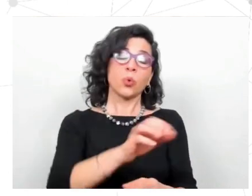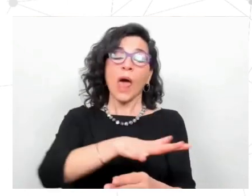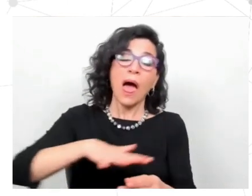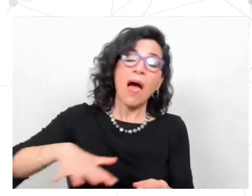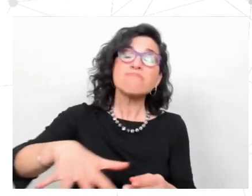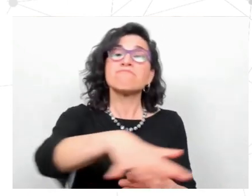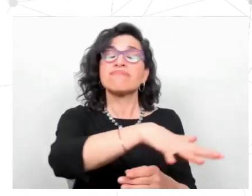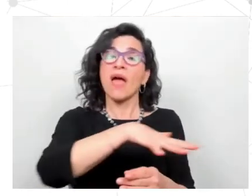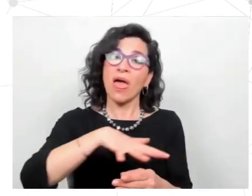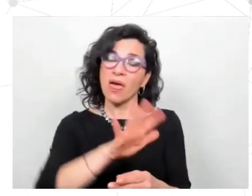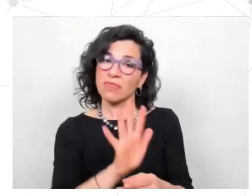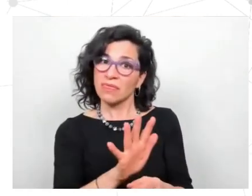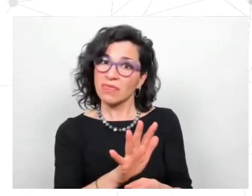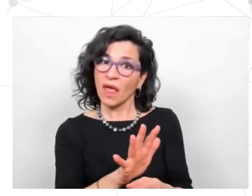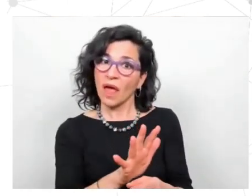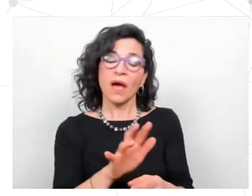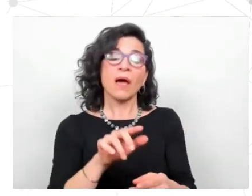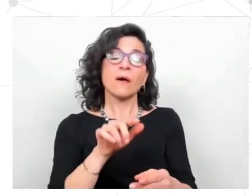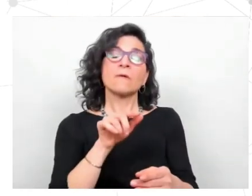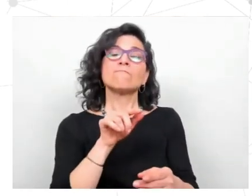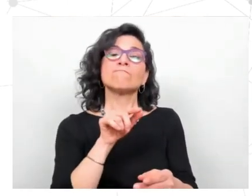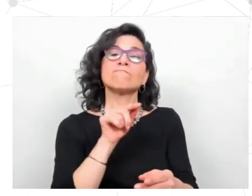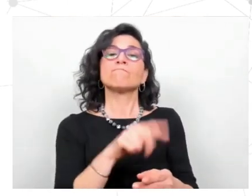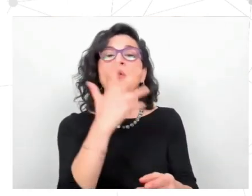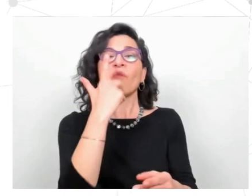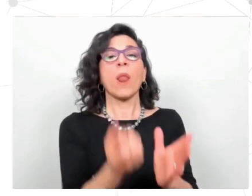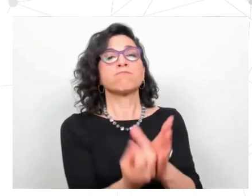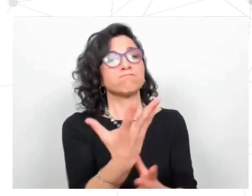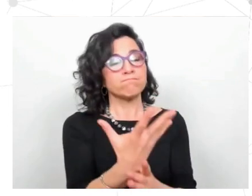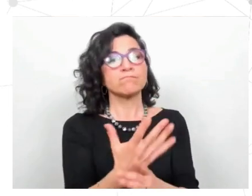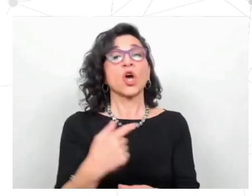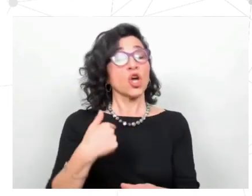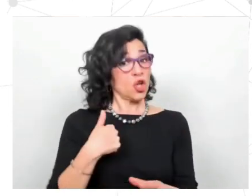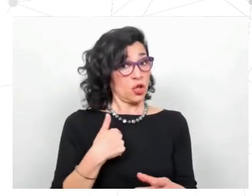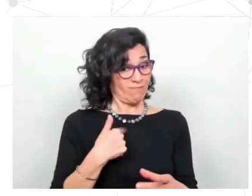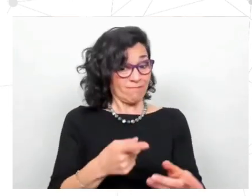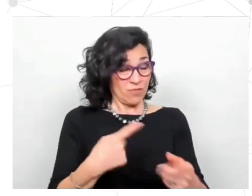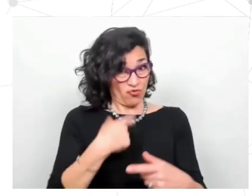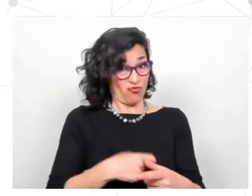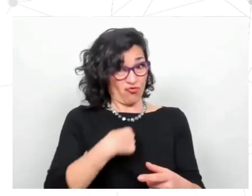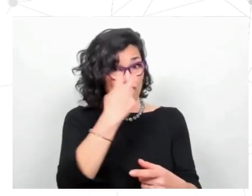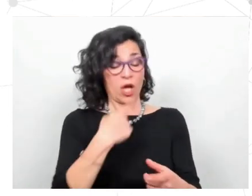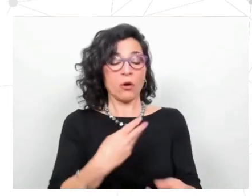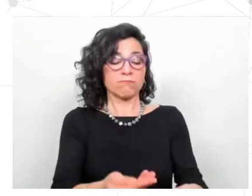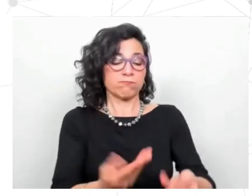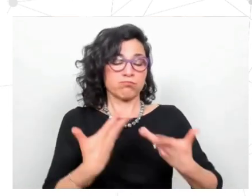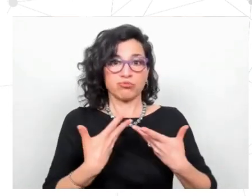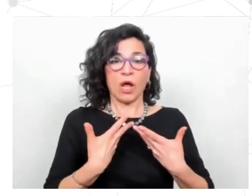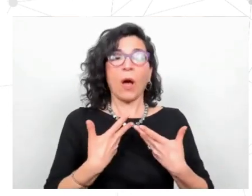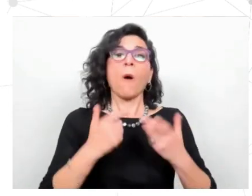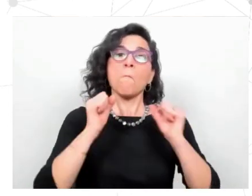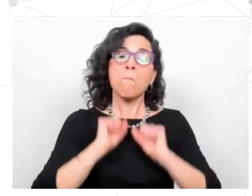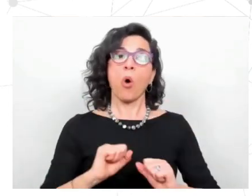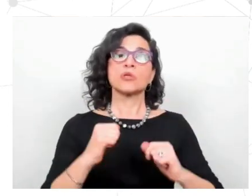l'ambiente che ci tiene a creare. Io sono messo in condizione di sentirmi in una situazione